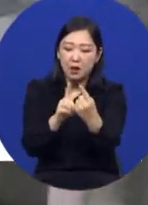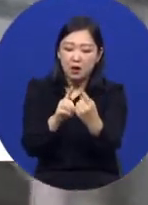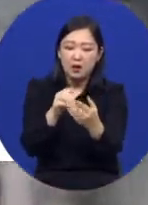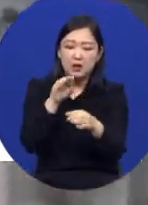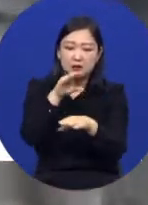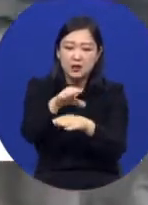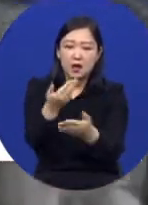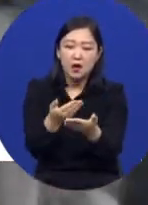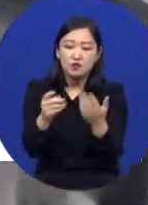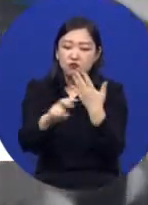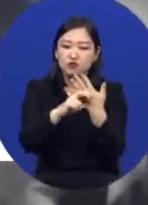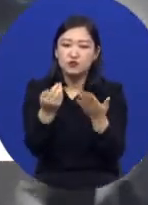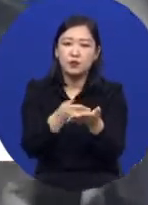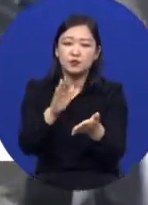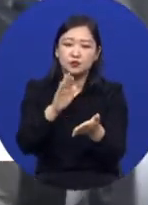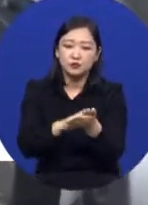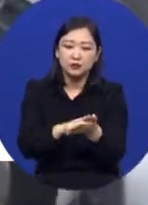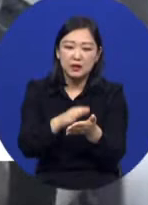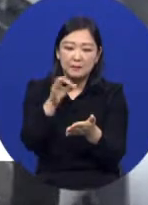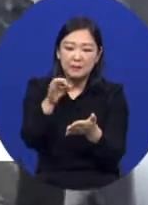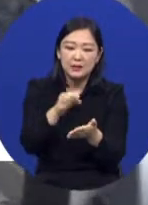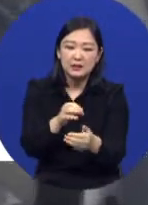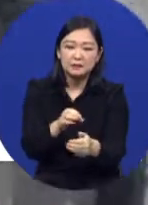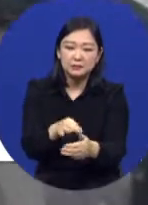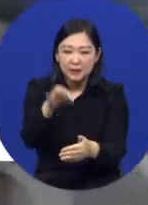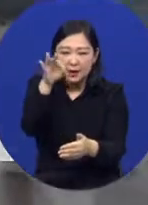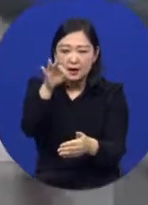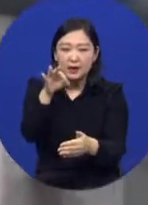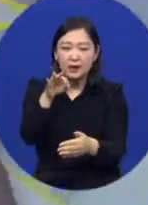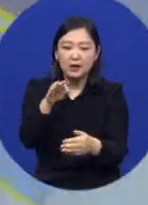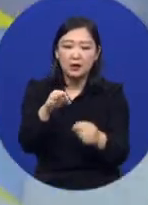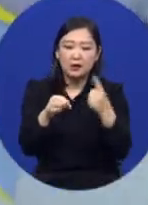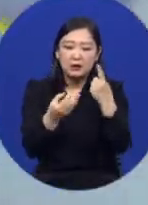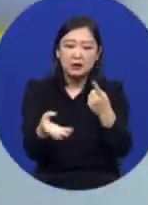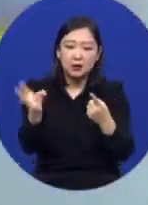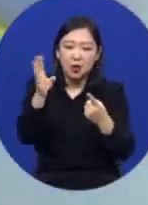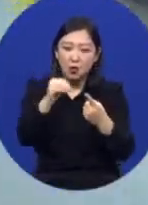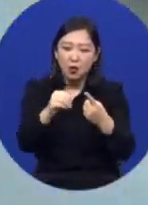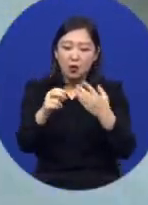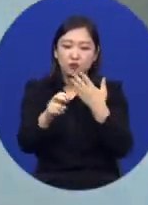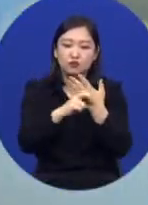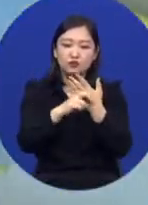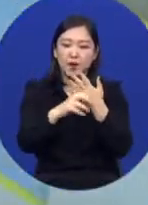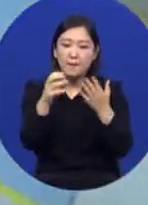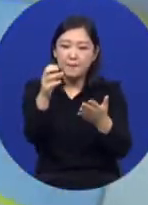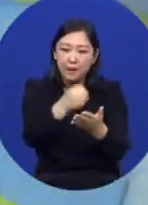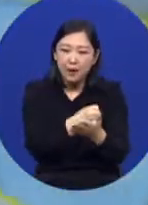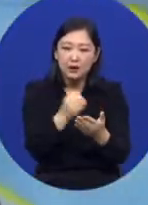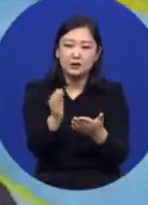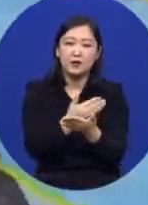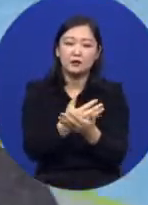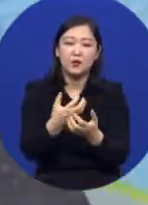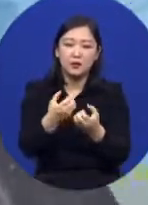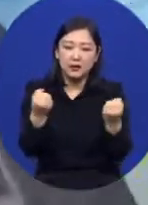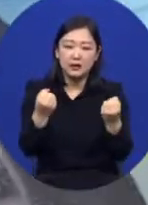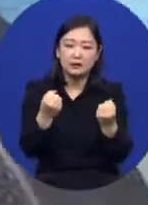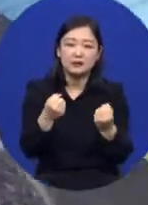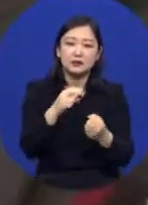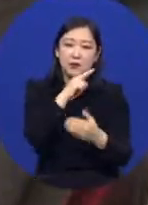수리해 비용을 과다 청구하는 등의 수법으로 1억 원 상당의 불법 매출을 올려 나눠 가진 혐의를 받고 있습니다.